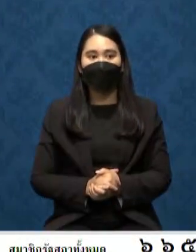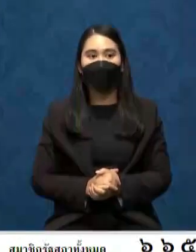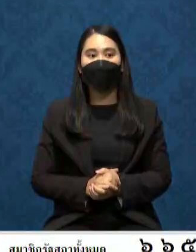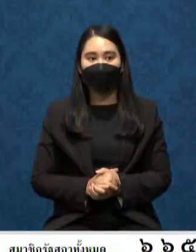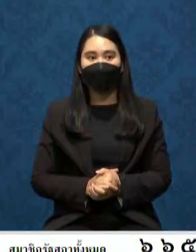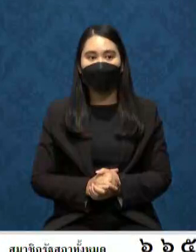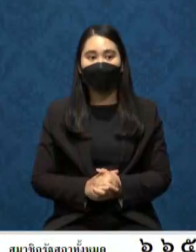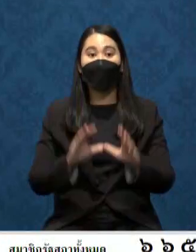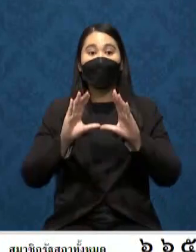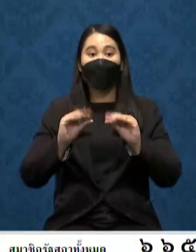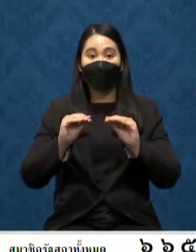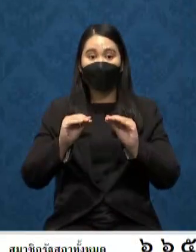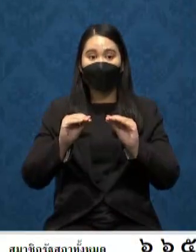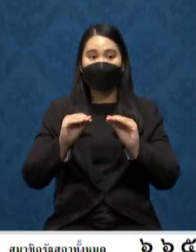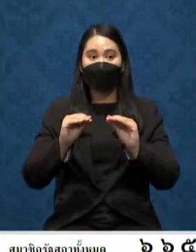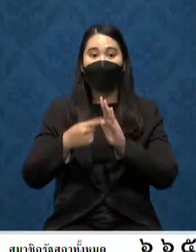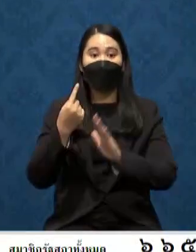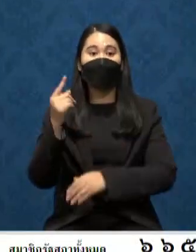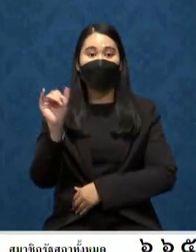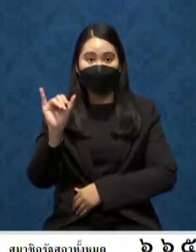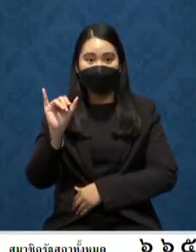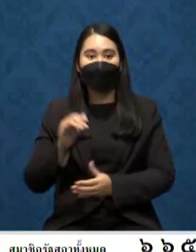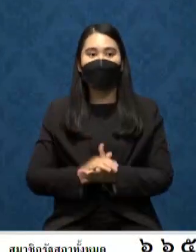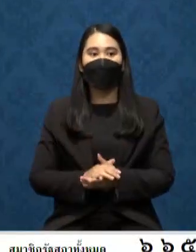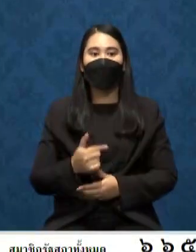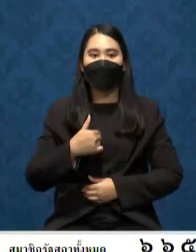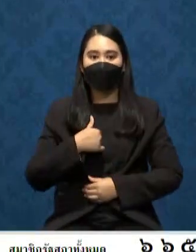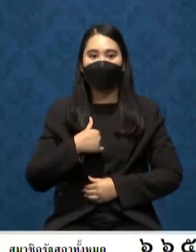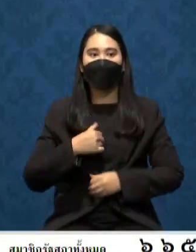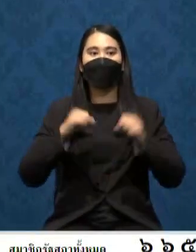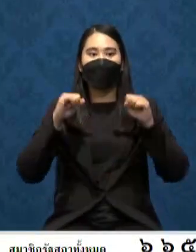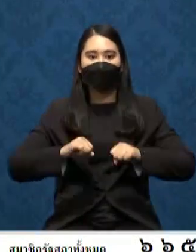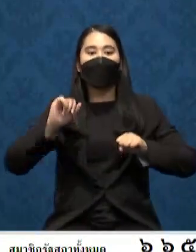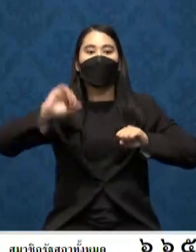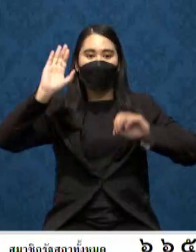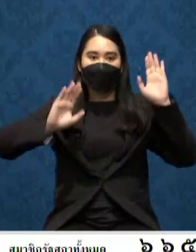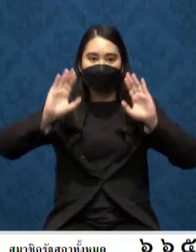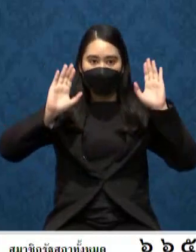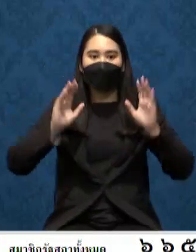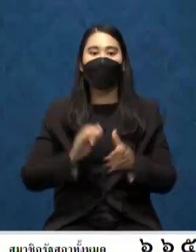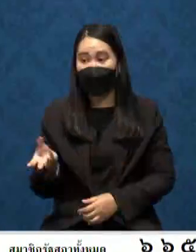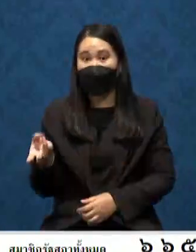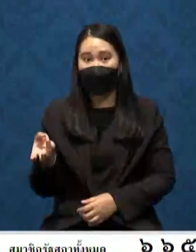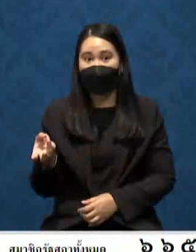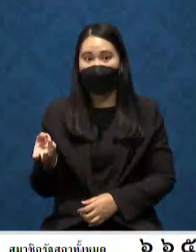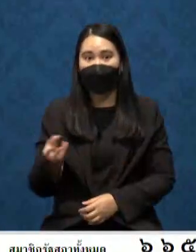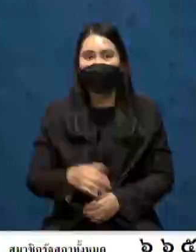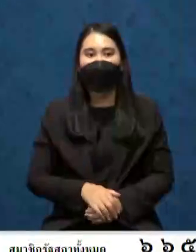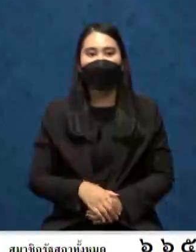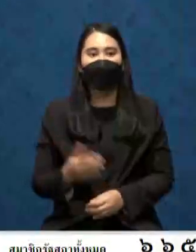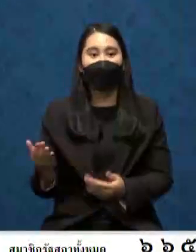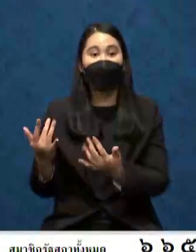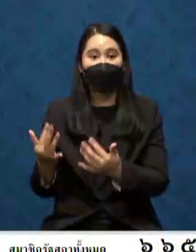ก่อนเข้าสู่การประชุมจะขออนุญาตท่านประธานเพื่อโหวตตรงนี้ก่อนครับขอบคุณครับ ขอให้ท่านสมชาย